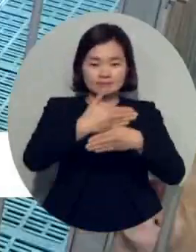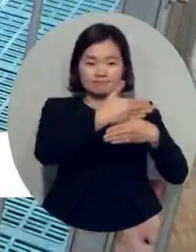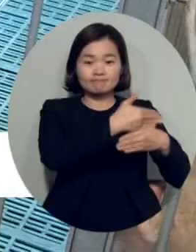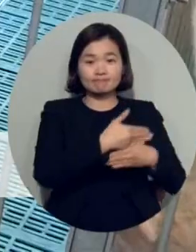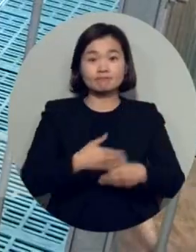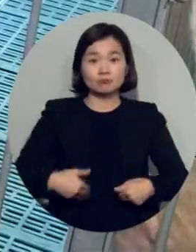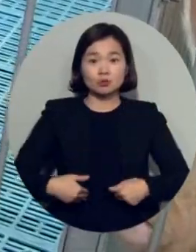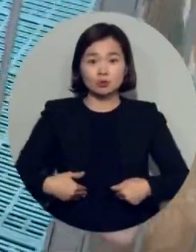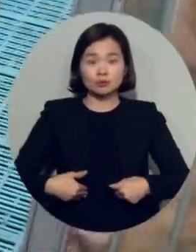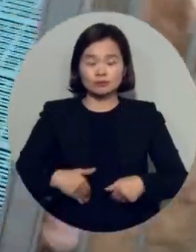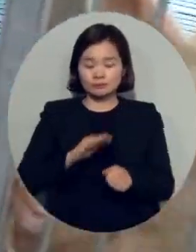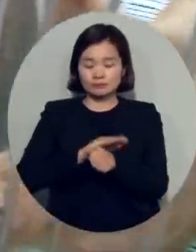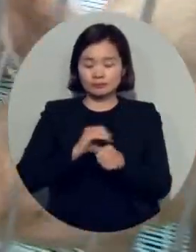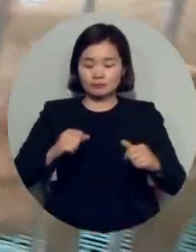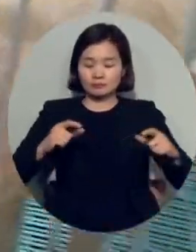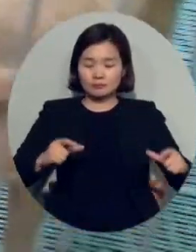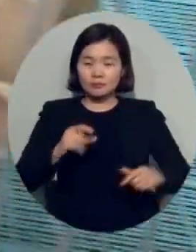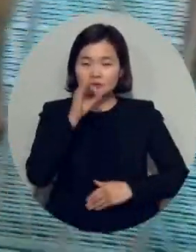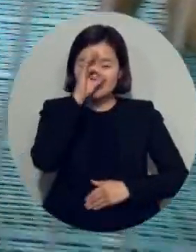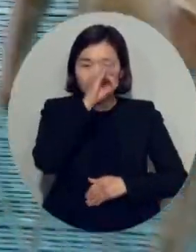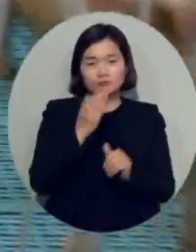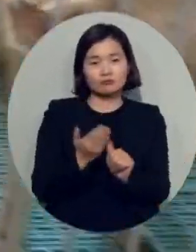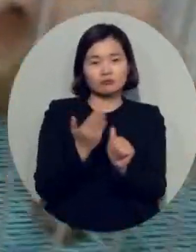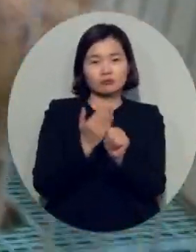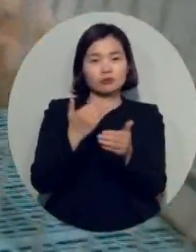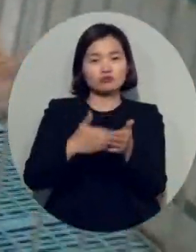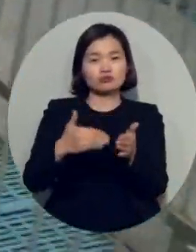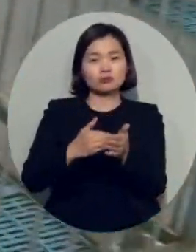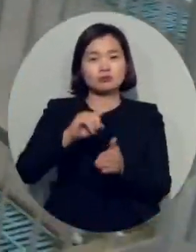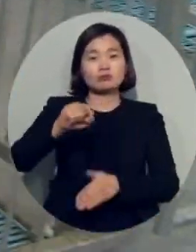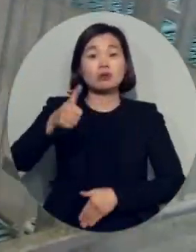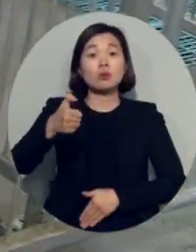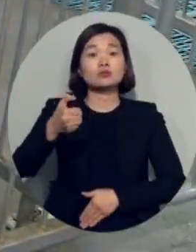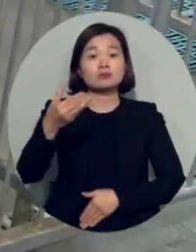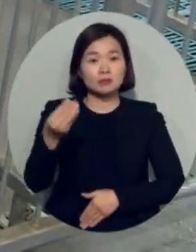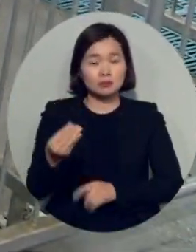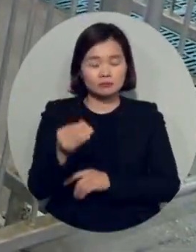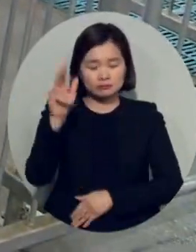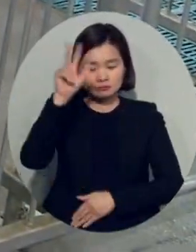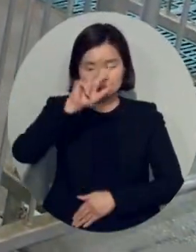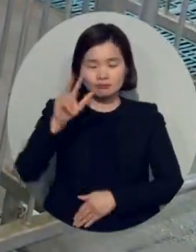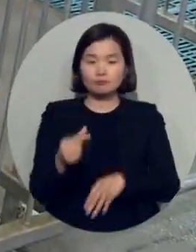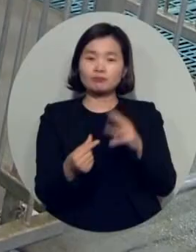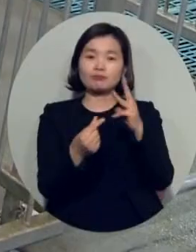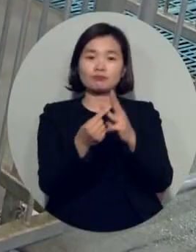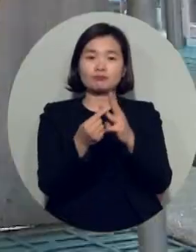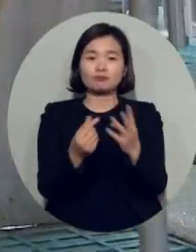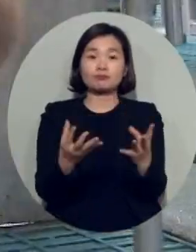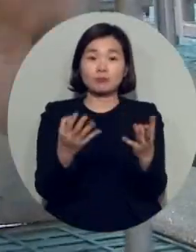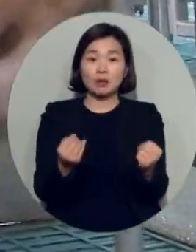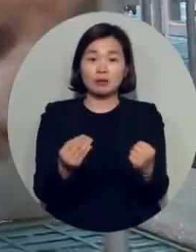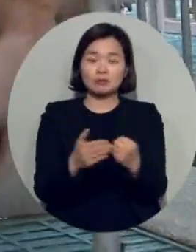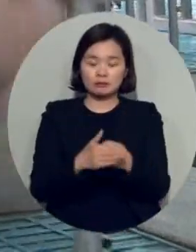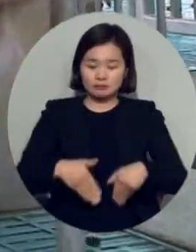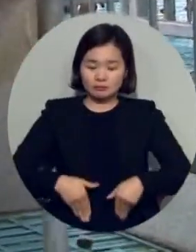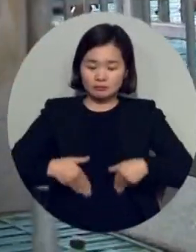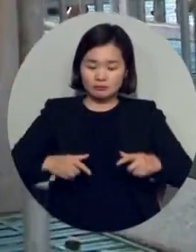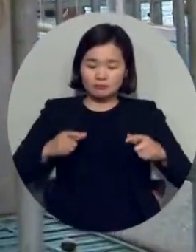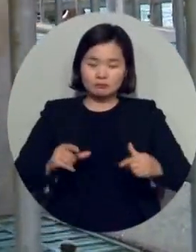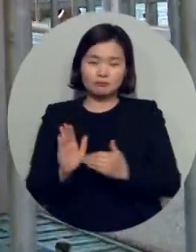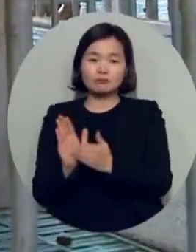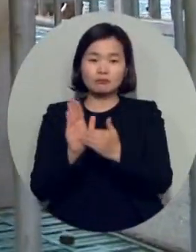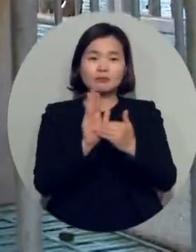됩니다. 경북은 돼지 사육 마리수가 150만 마리로 전국에서 세 번째로 많고 남부지역